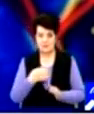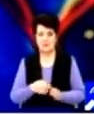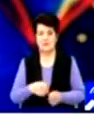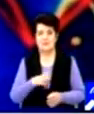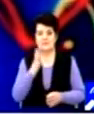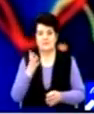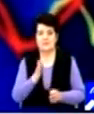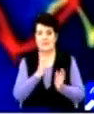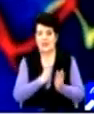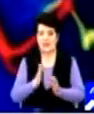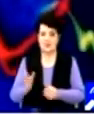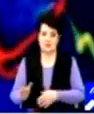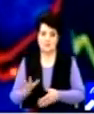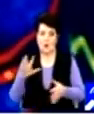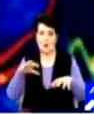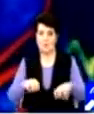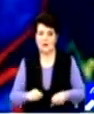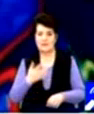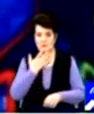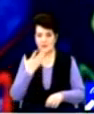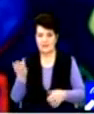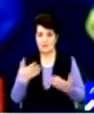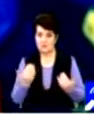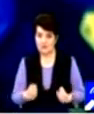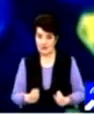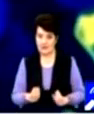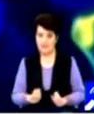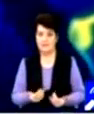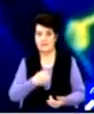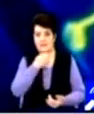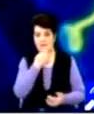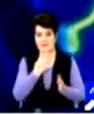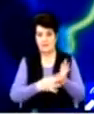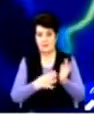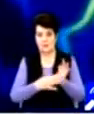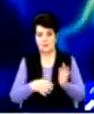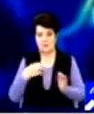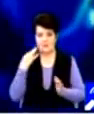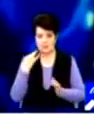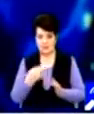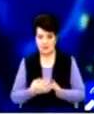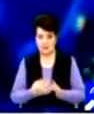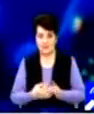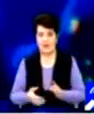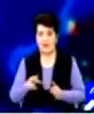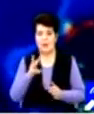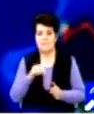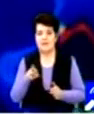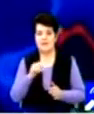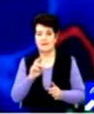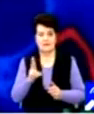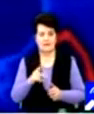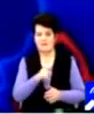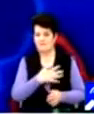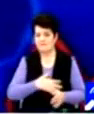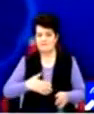piept cu regimul de ocupație sovietic. Astăzi a ajuns la vârsta de 90 de ani, Moș Ion de la Mândâc nu regretă